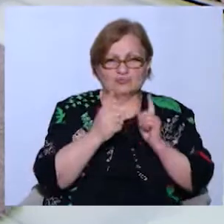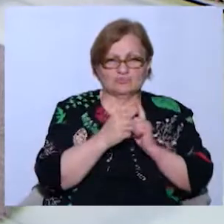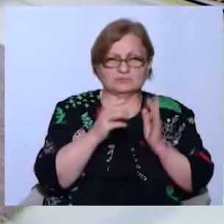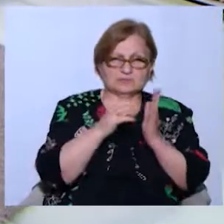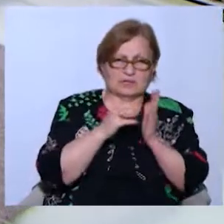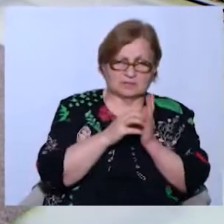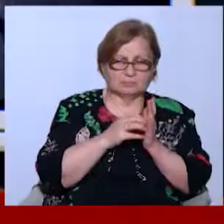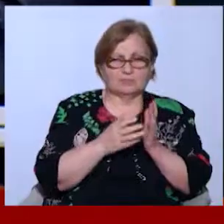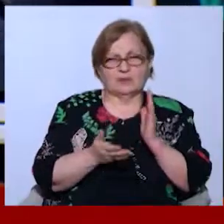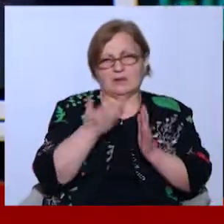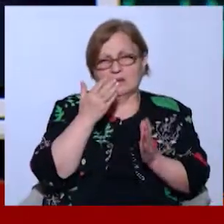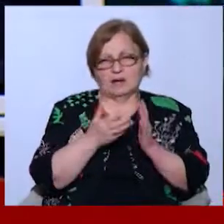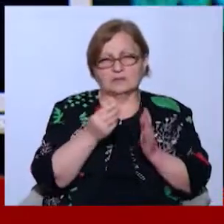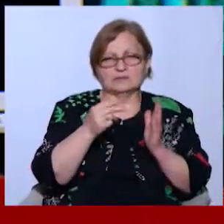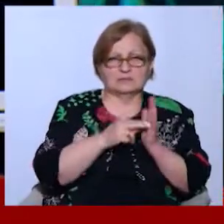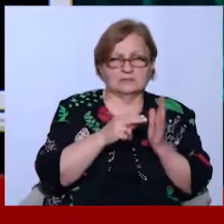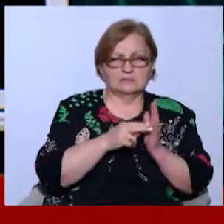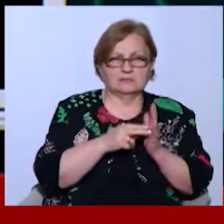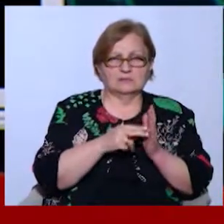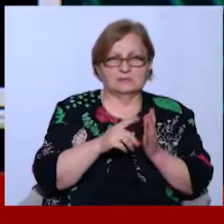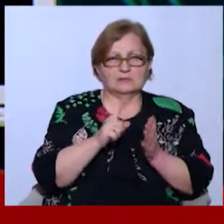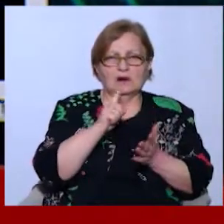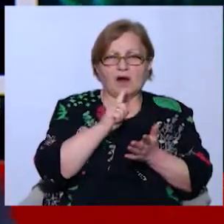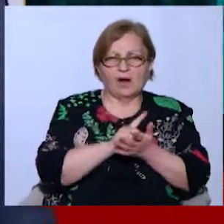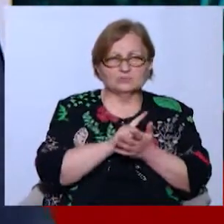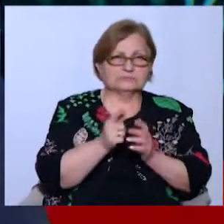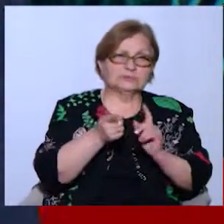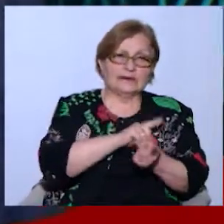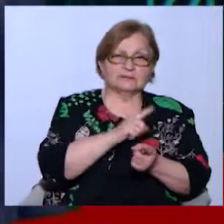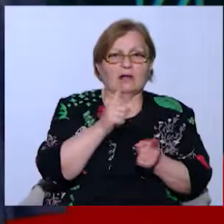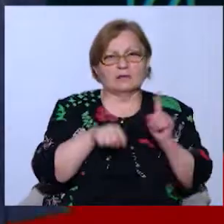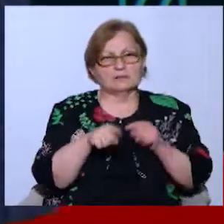ან საფასური. სულაც არ არის აუცილებელი რომ იყოს მონაცვლეობით.